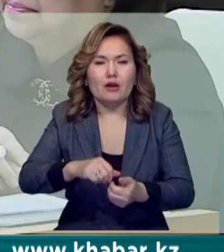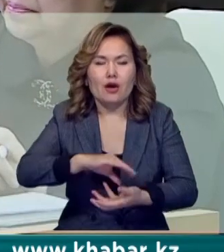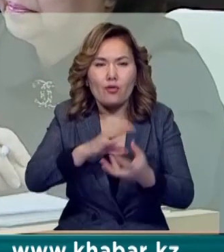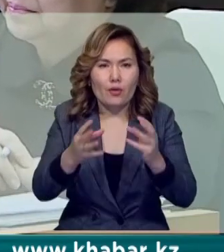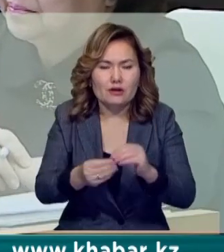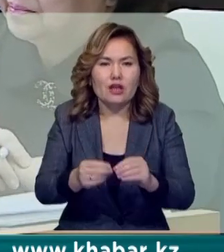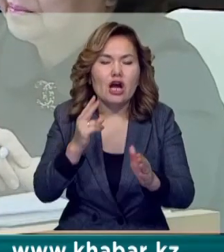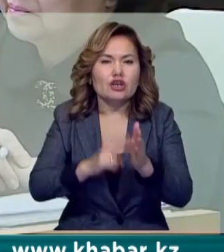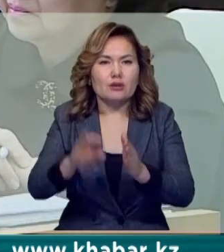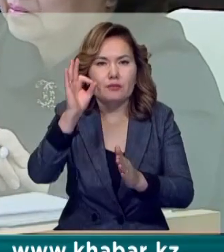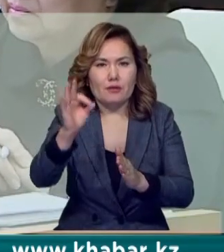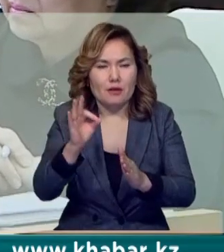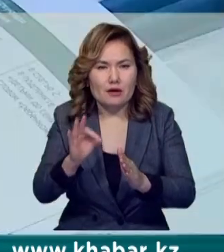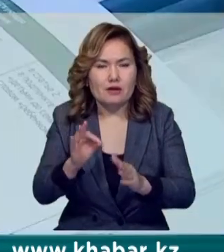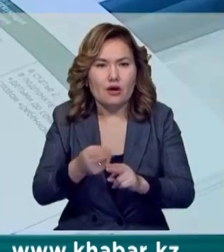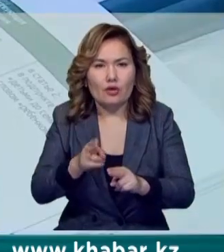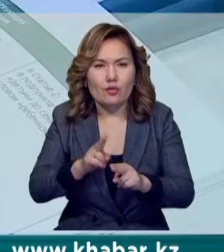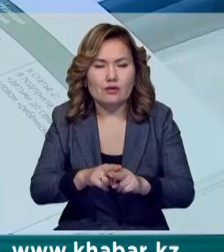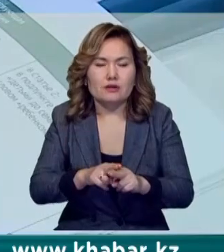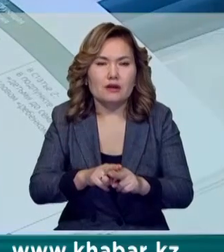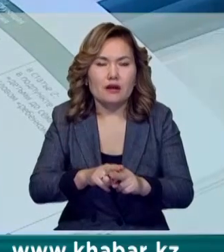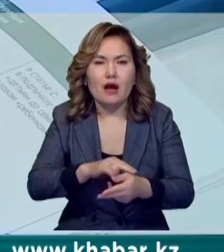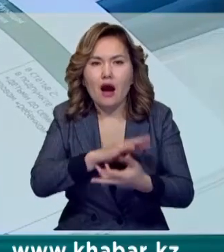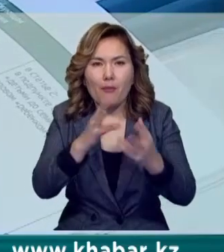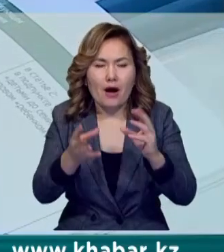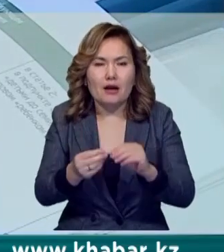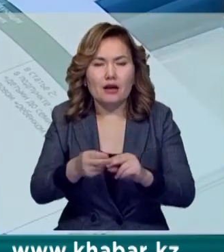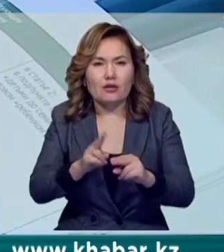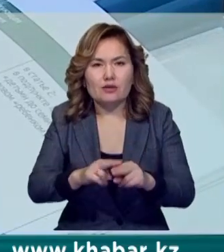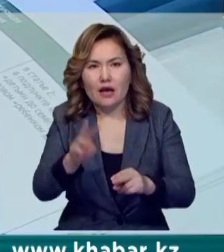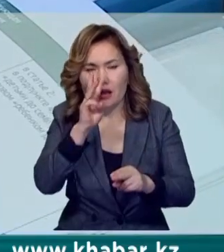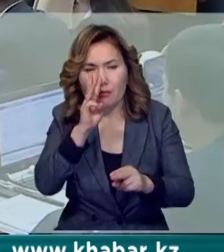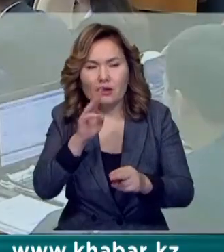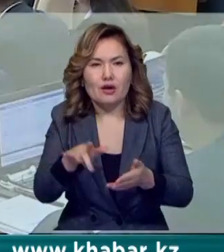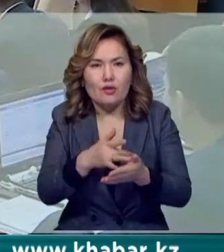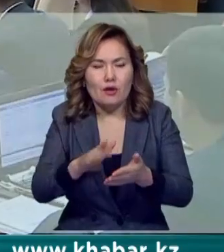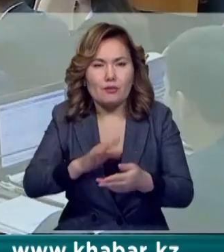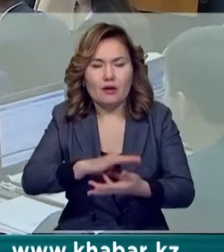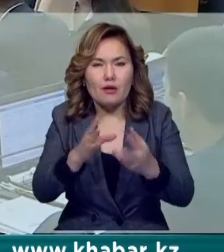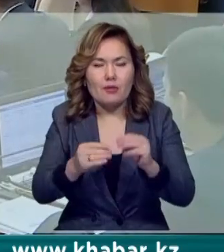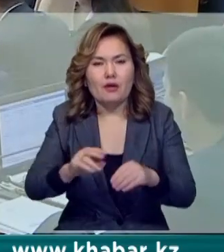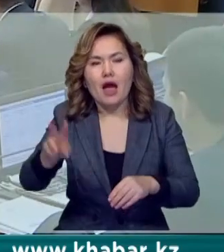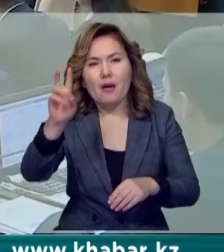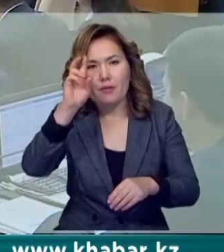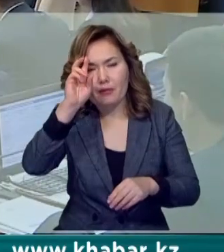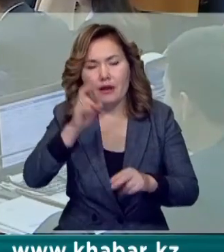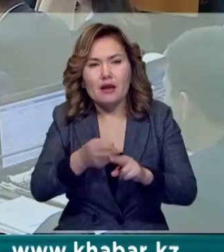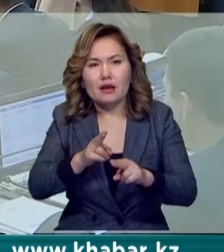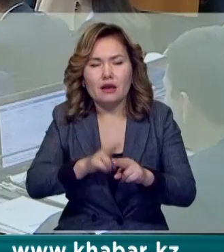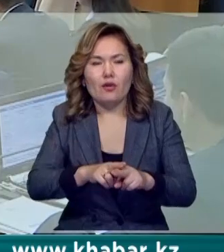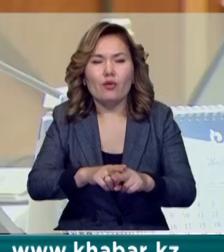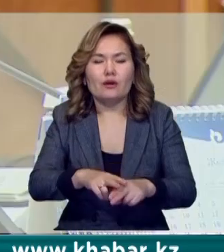деңгейінің 70%-нан кем болу керек. Айта кетейік, көмек алатын азамат еңбекке қабілетті бола тұра жұмыс